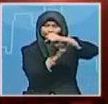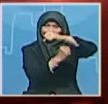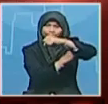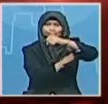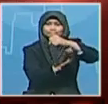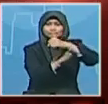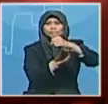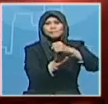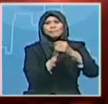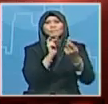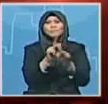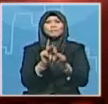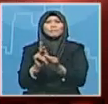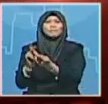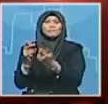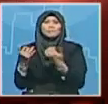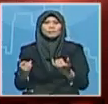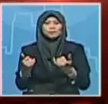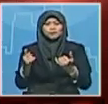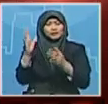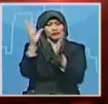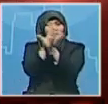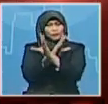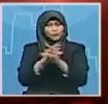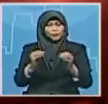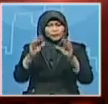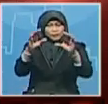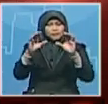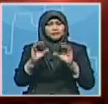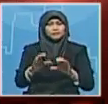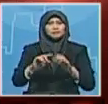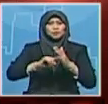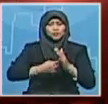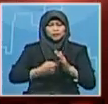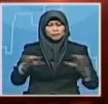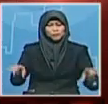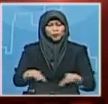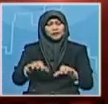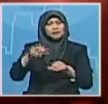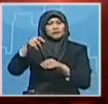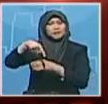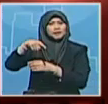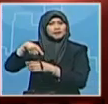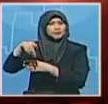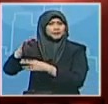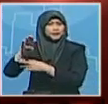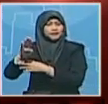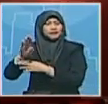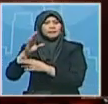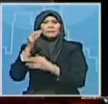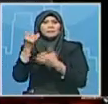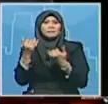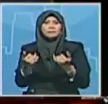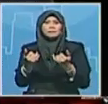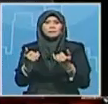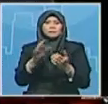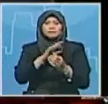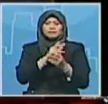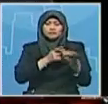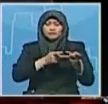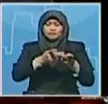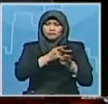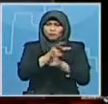kalau kita lihat pelaksanaan di Sarawak, cara kaedah pelaksanaan melalui PDP yang dikawal selia oleh jawatan kuasa